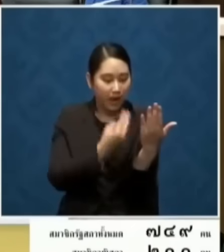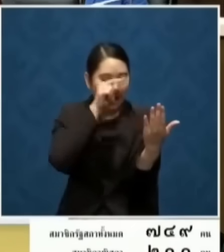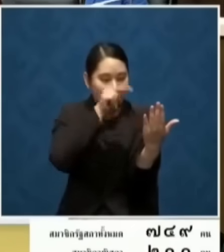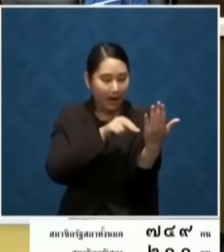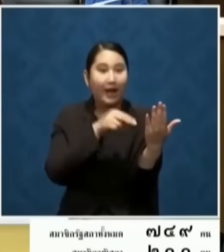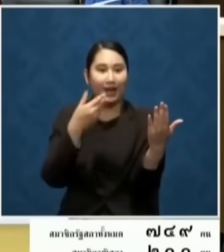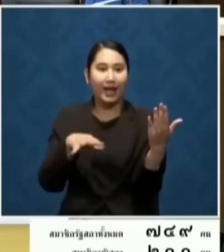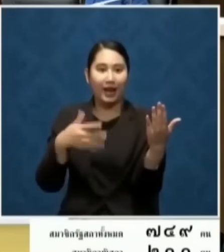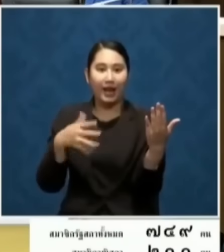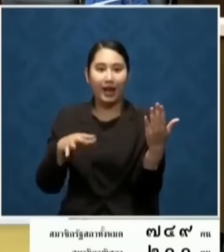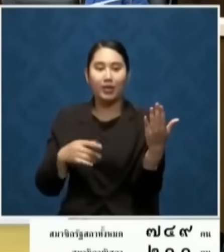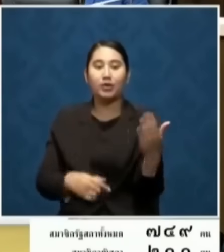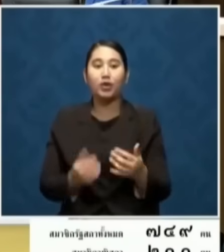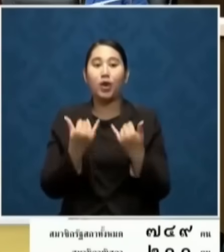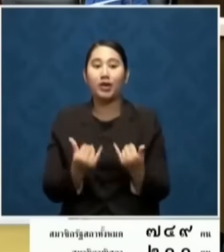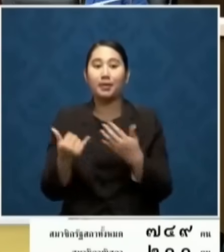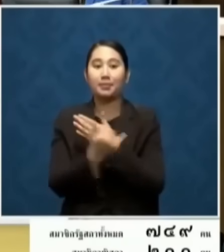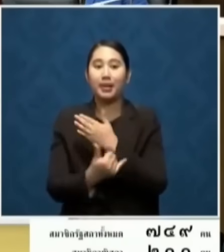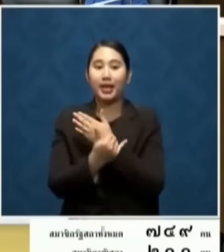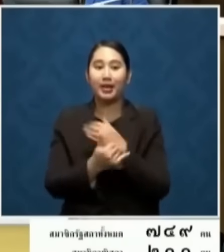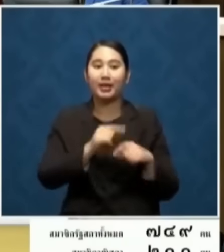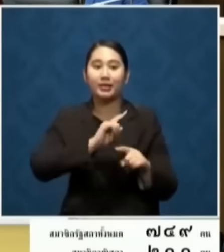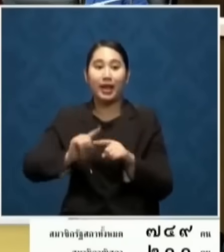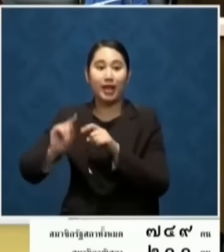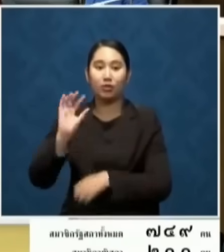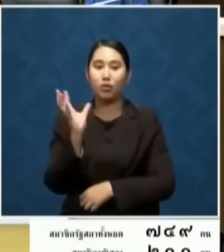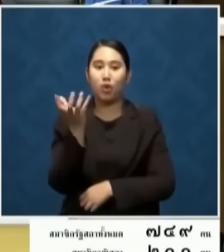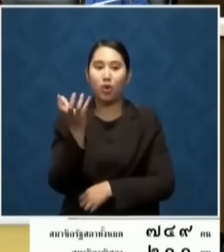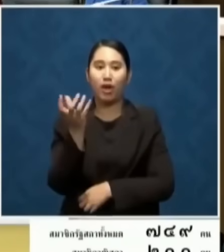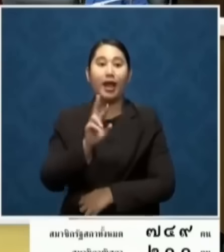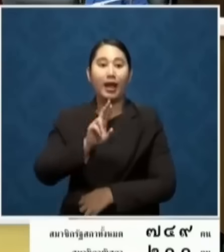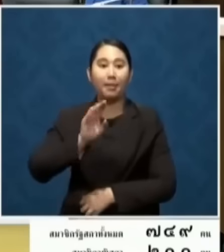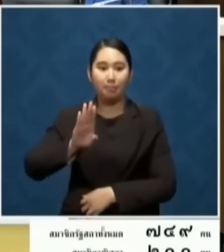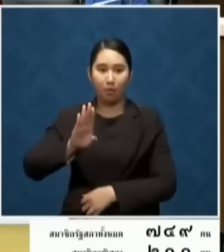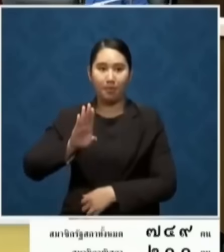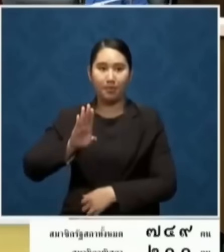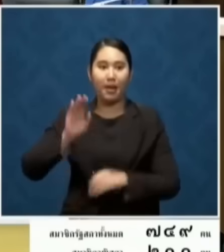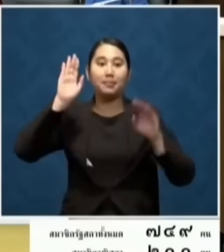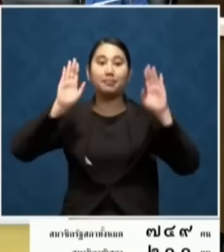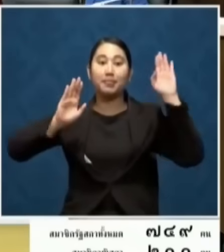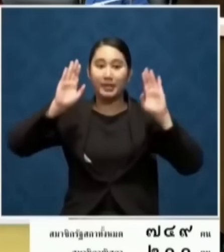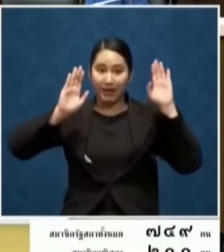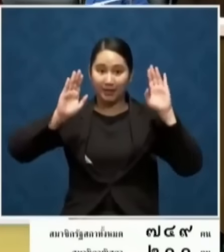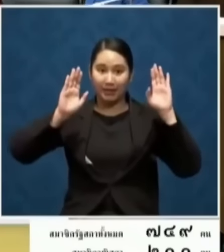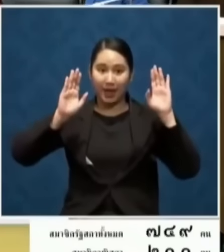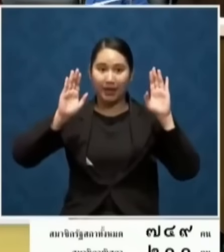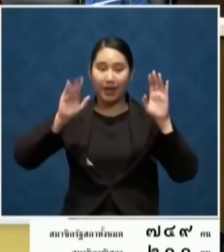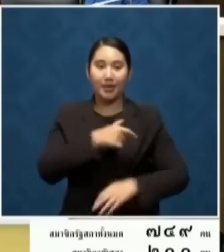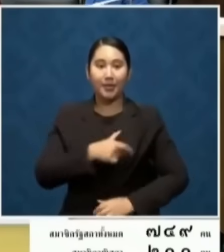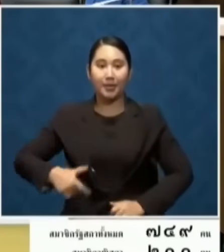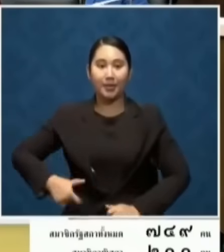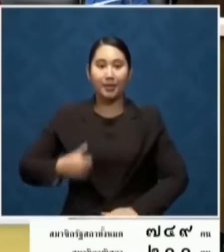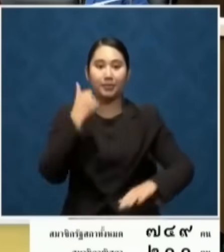ญหาความเหลื่อมล้ำลดความยากจนสำหรับพรรคการเมืองที่มีความเห็นต่างจะขอใช้พื้นที่สภาพูดคุยปกป้